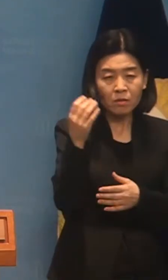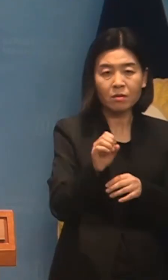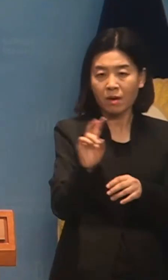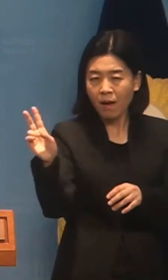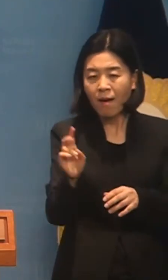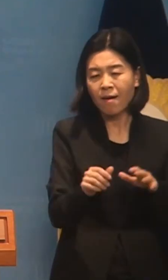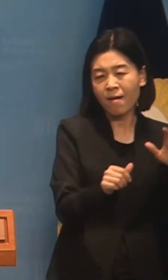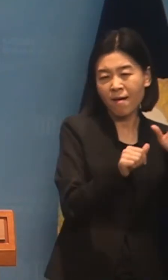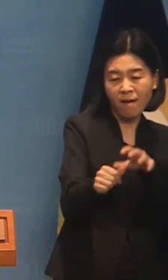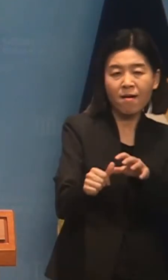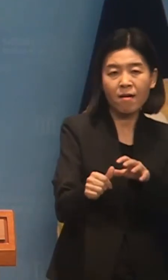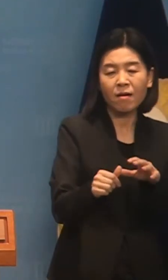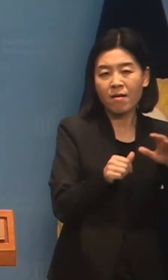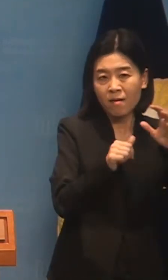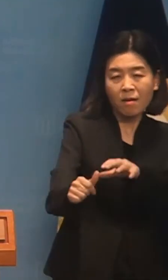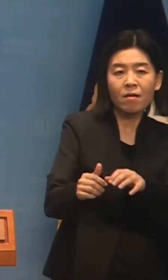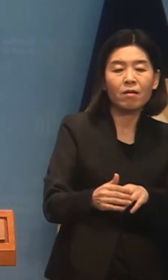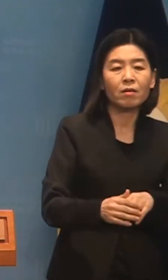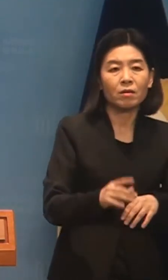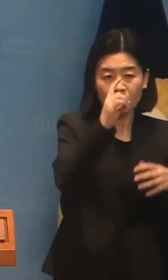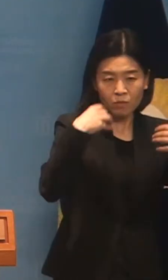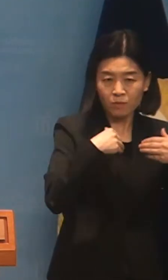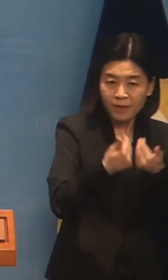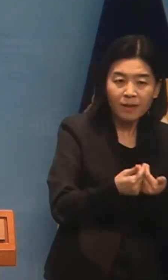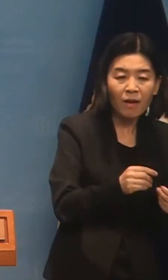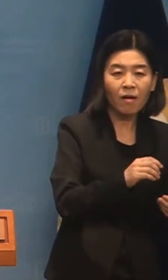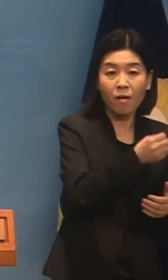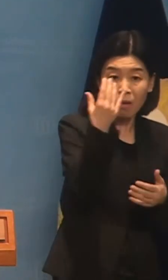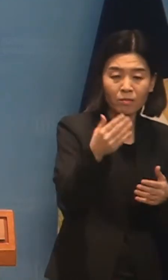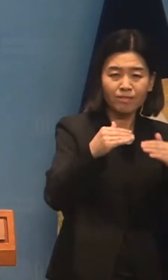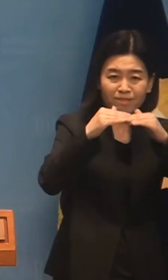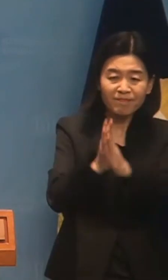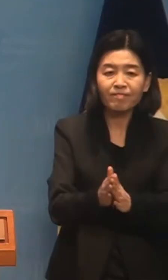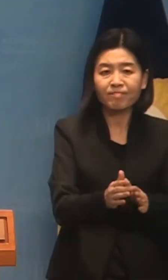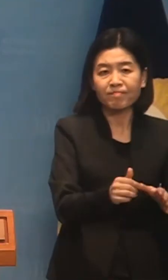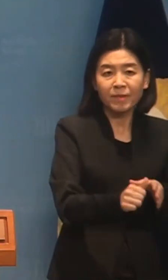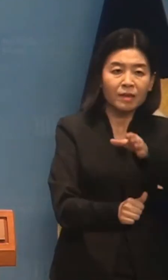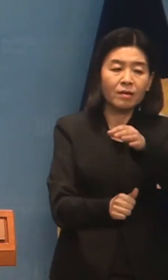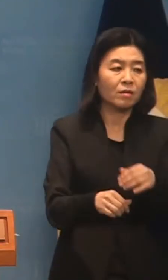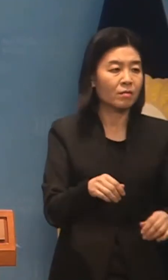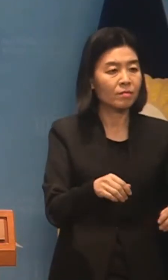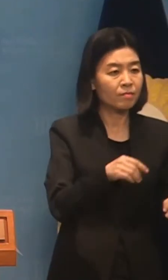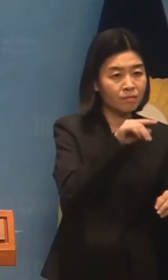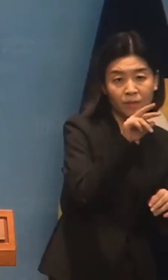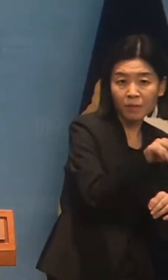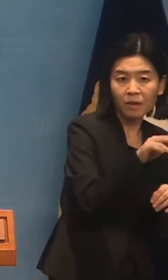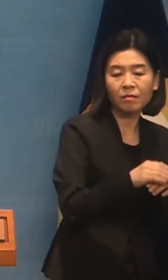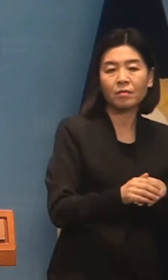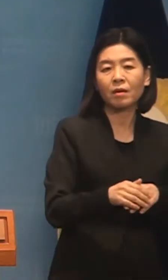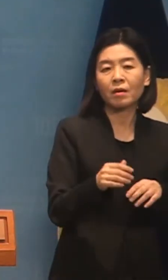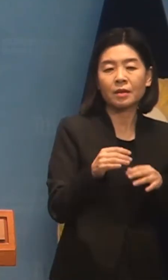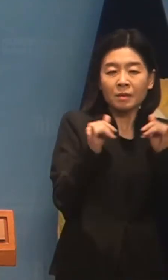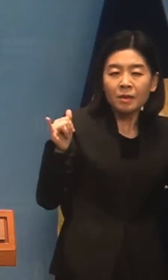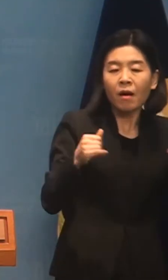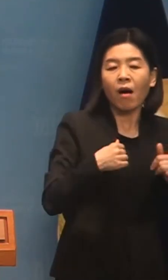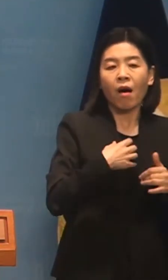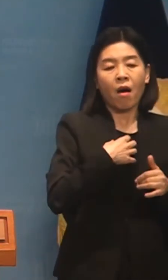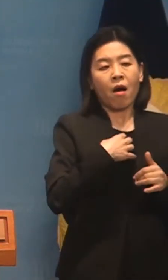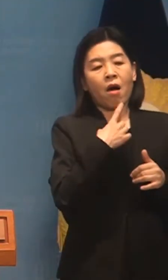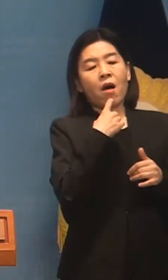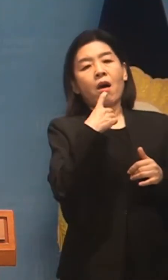탄압하고 정권에 반대하는 언론은 폐쇄되었으며 비판하는 시민은 테러와 협박에 시달렸습니다.